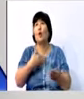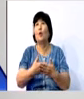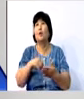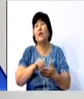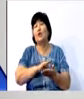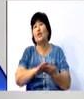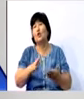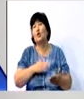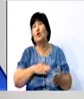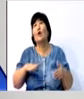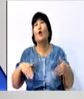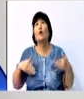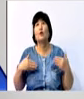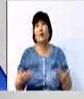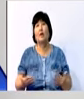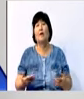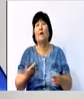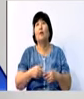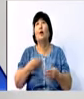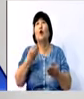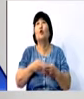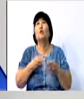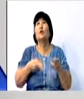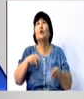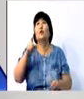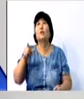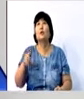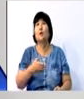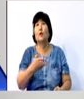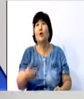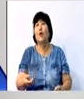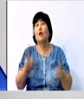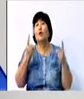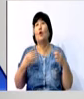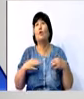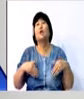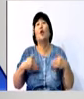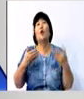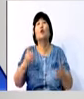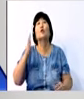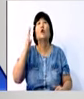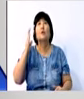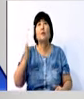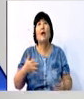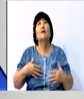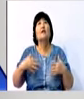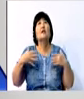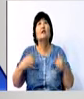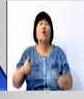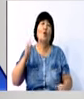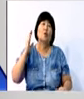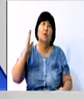үлестерімен шын жүректен құттықтаймын. Құрметті темір жолшылар, төл мерекелеріңіз құтты болсын, дендеріңіз сау